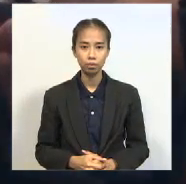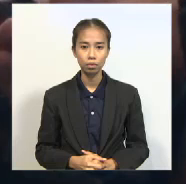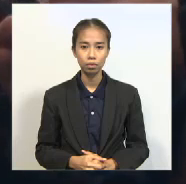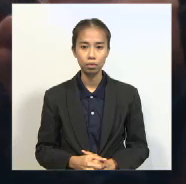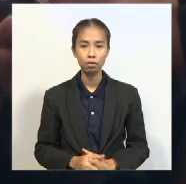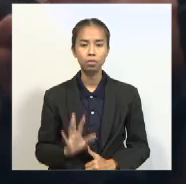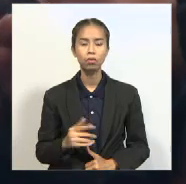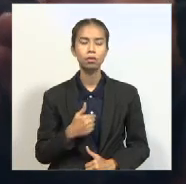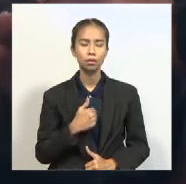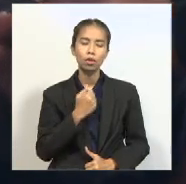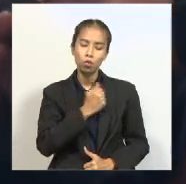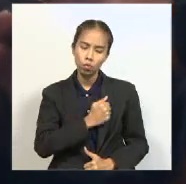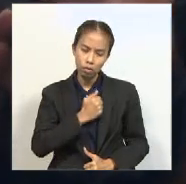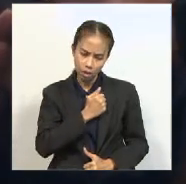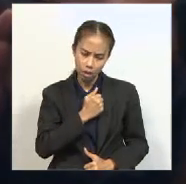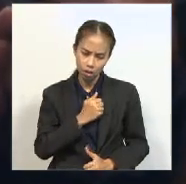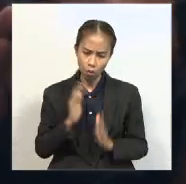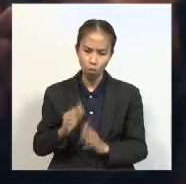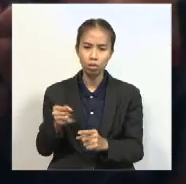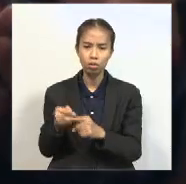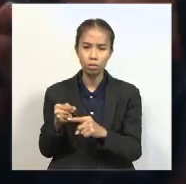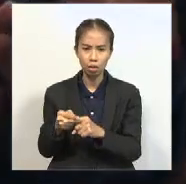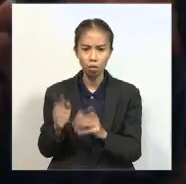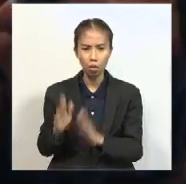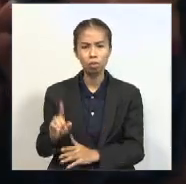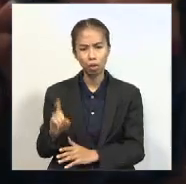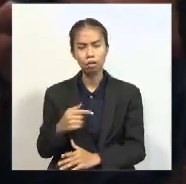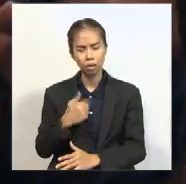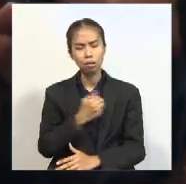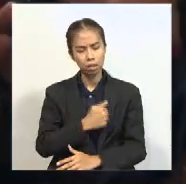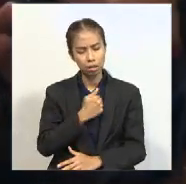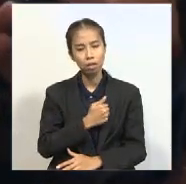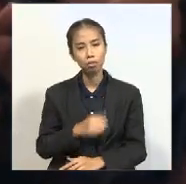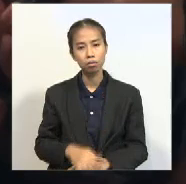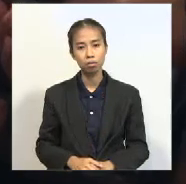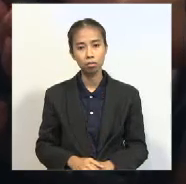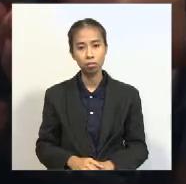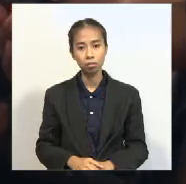ก็เสียใจกับคนที่ได้รับบาดเจ็บและเสียชีวิตด้วยนะครับ